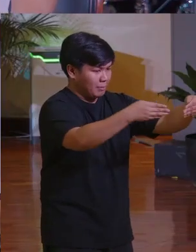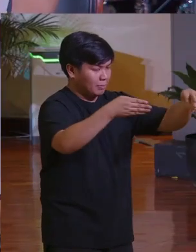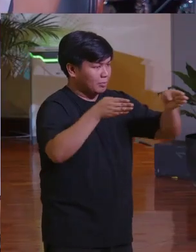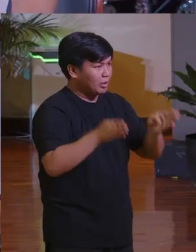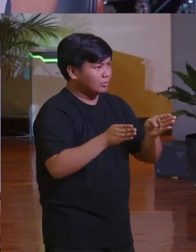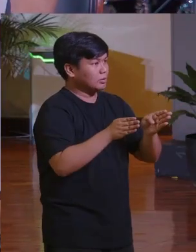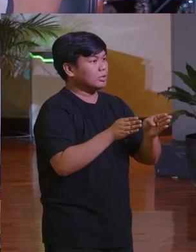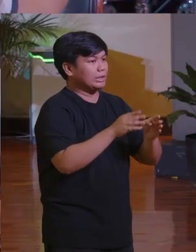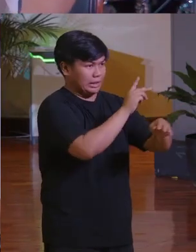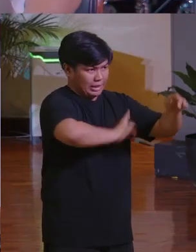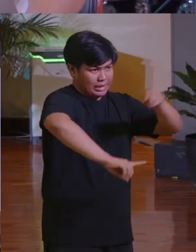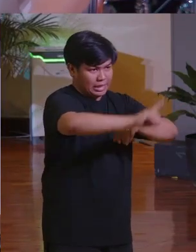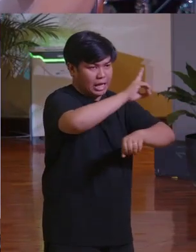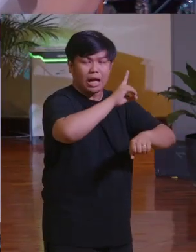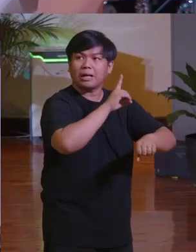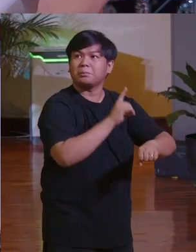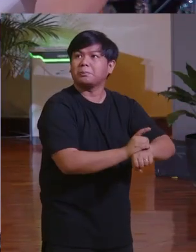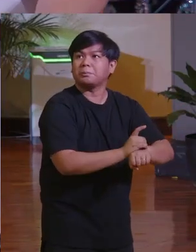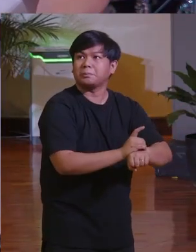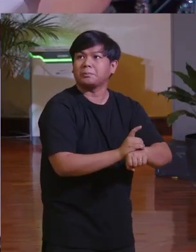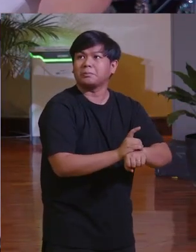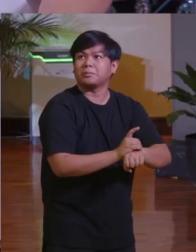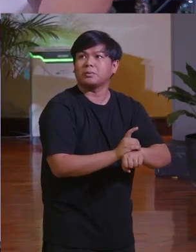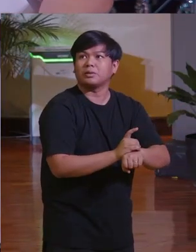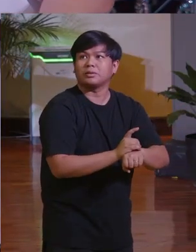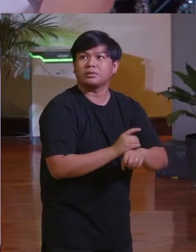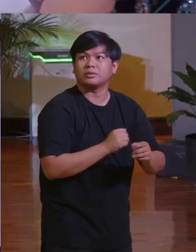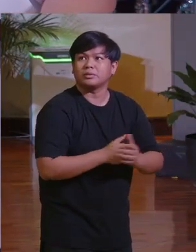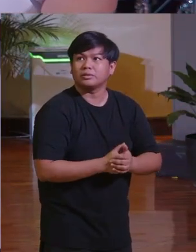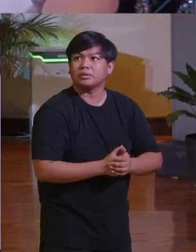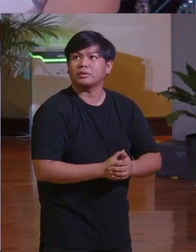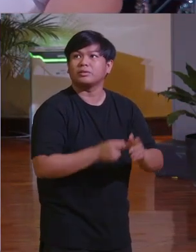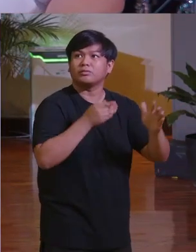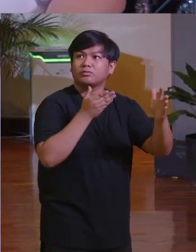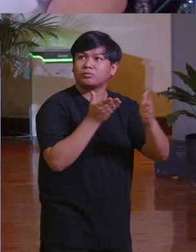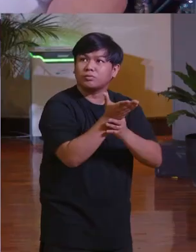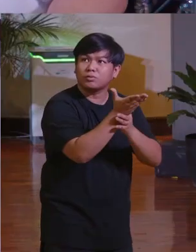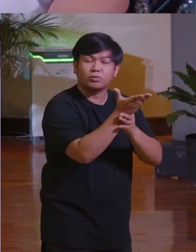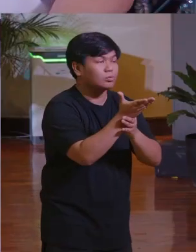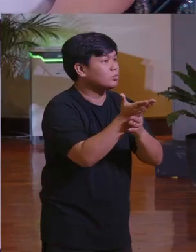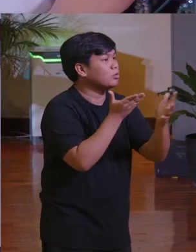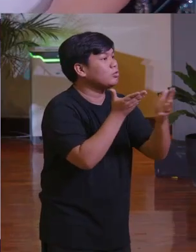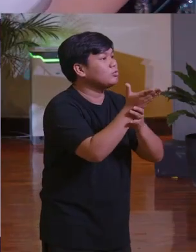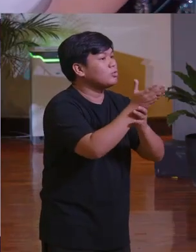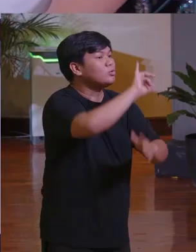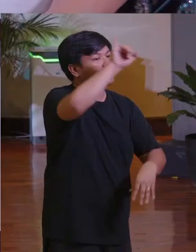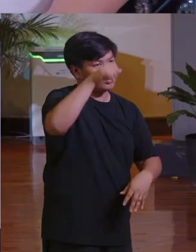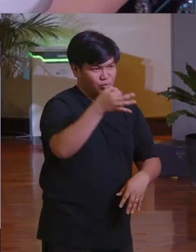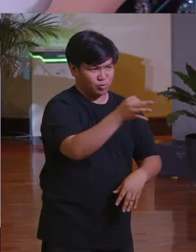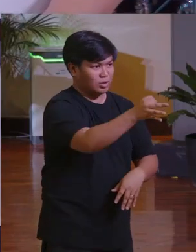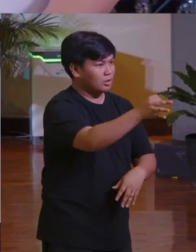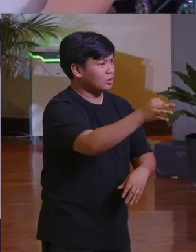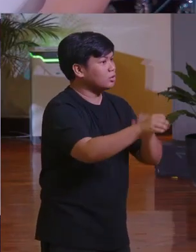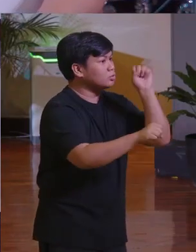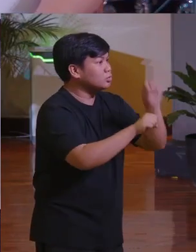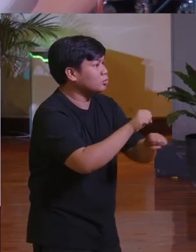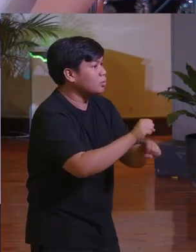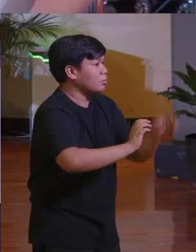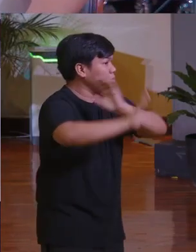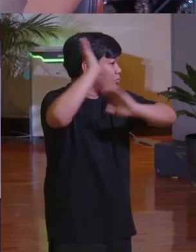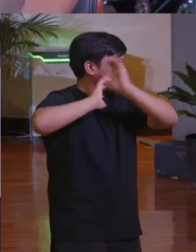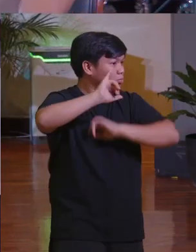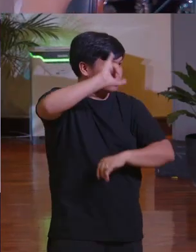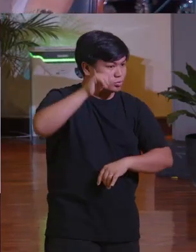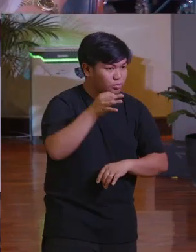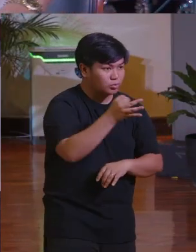according to the word of the Lord, the God of Israel, which he spoke by his servant Jonah, the son of